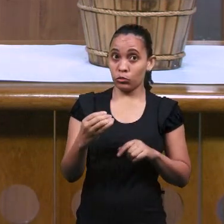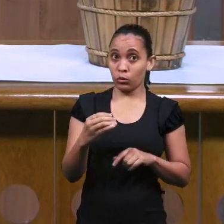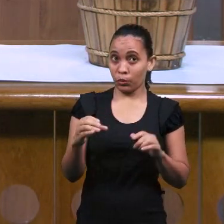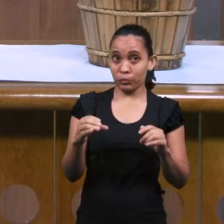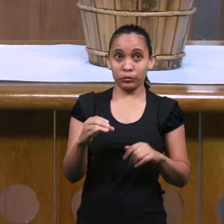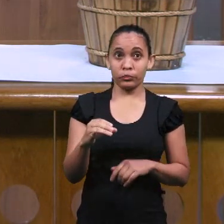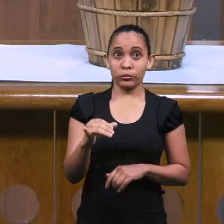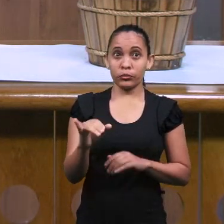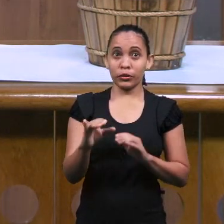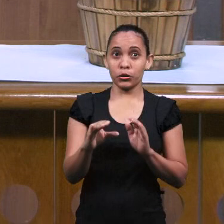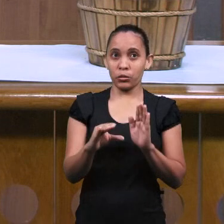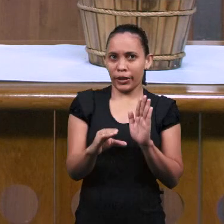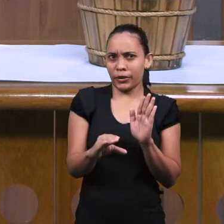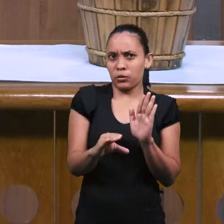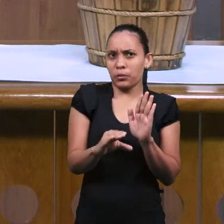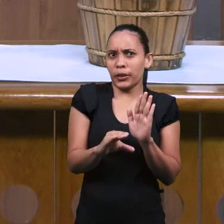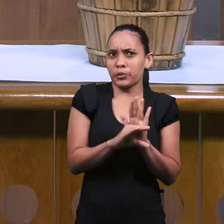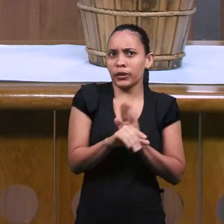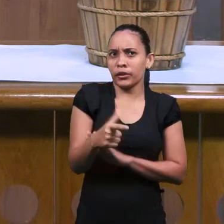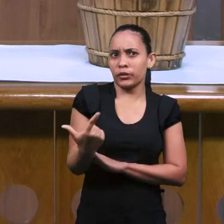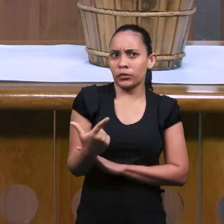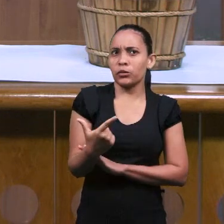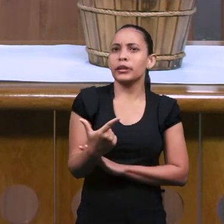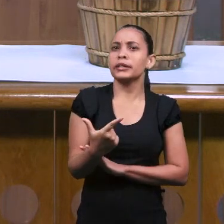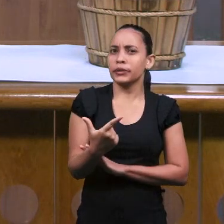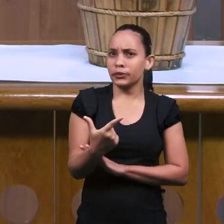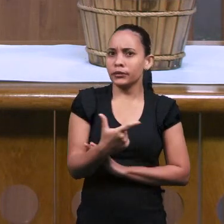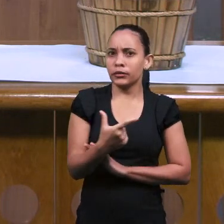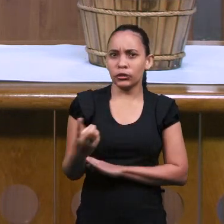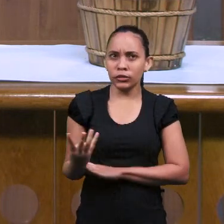Pierre 1.2, Hébreux. Donc,